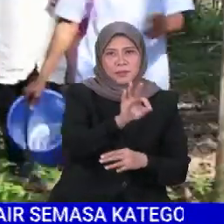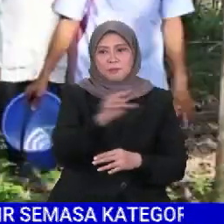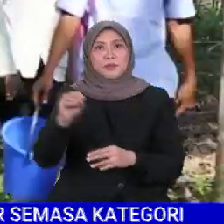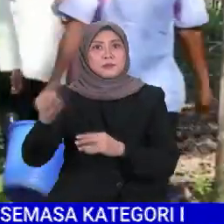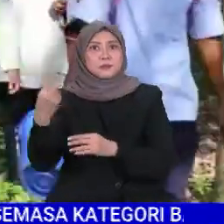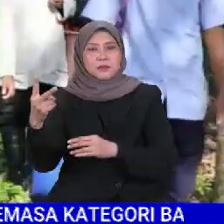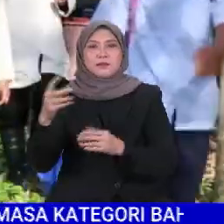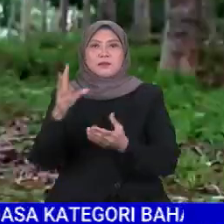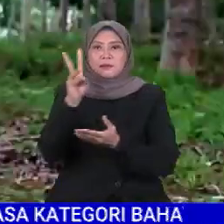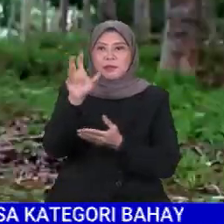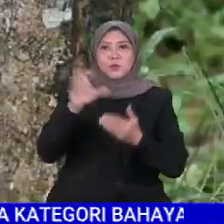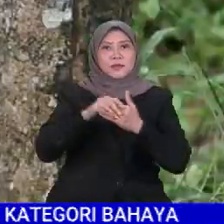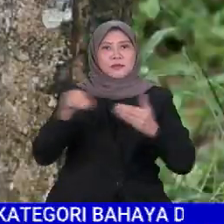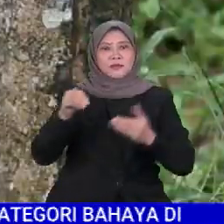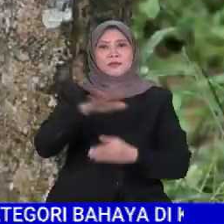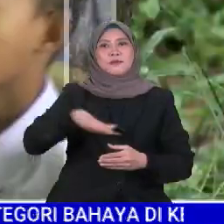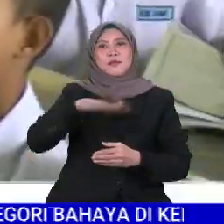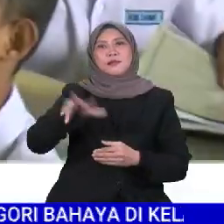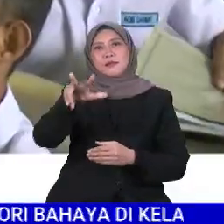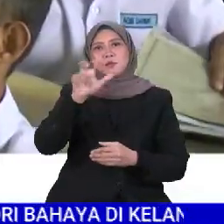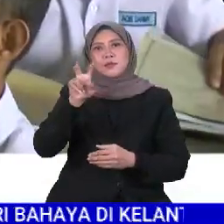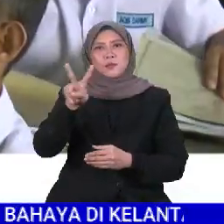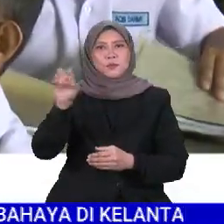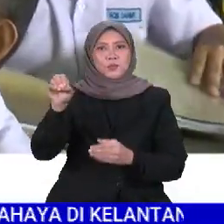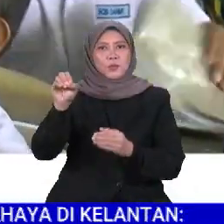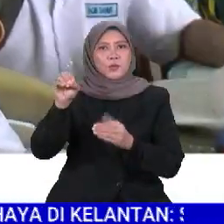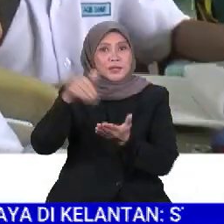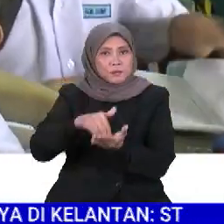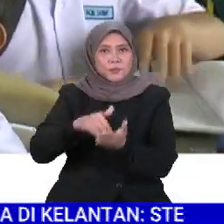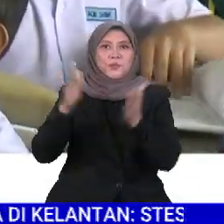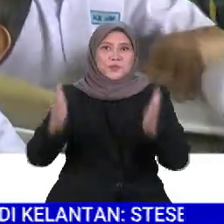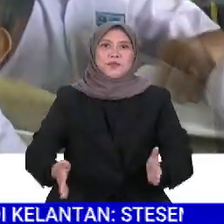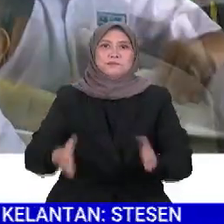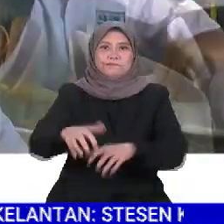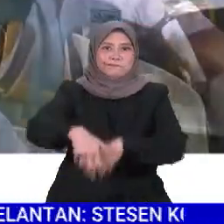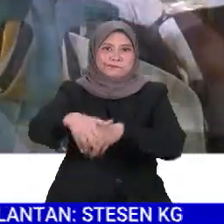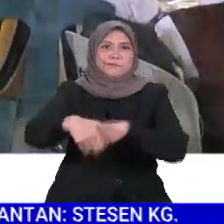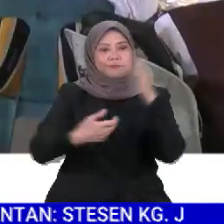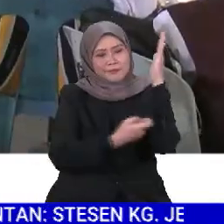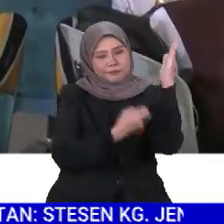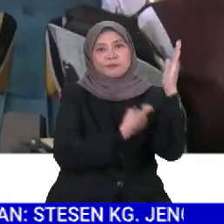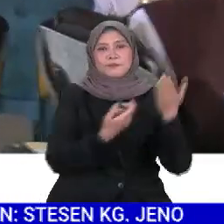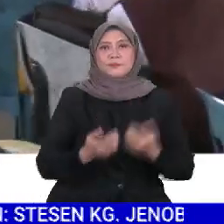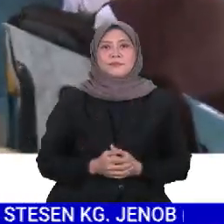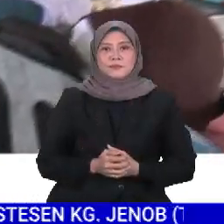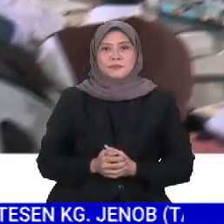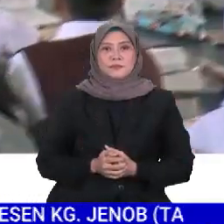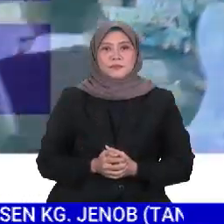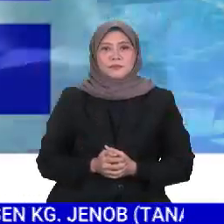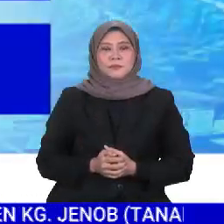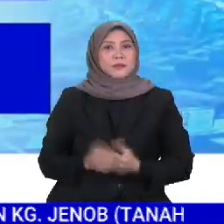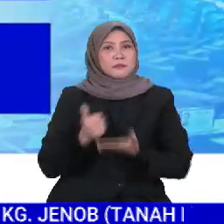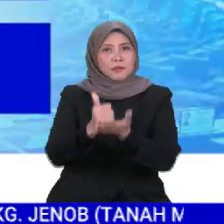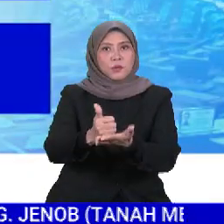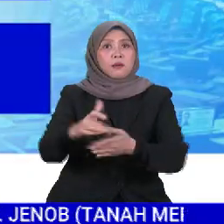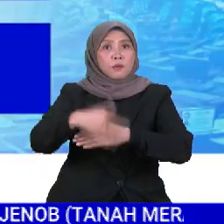keseluruhan RM600 kepada hampir 320,000 pekebun kecil getah. Kerajaan juga bersetuju menyalurkan bantuan